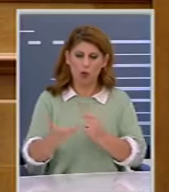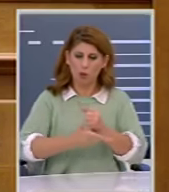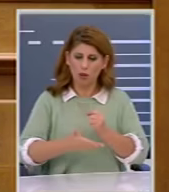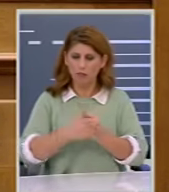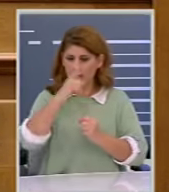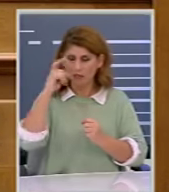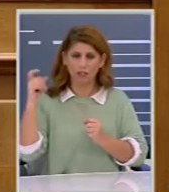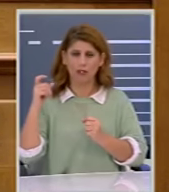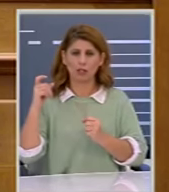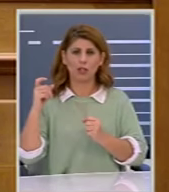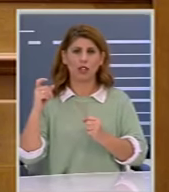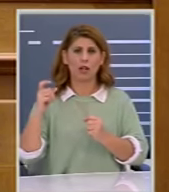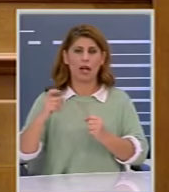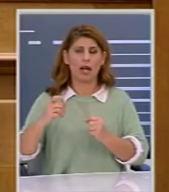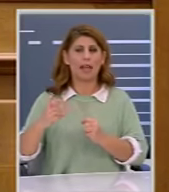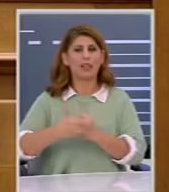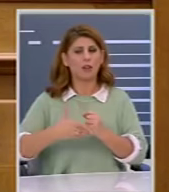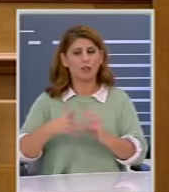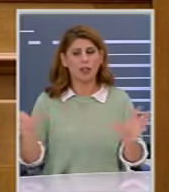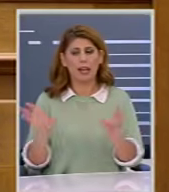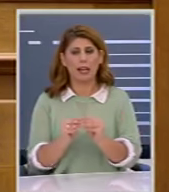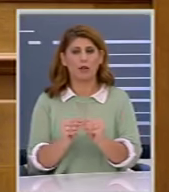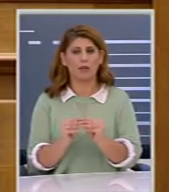δύσκολο γεωγραφικό ανάγλυφο είναι να ενωθούμε.